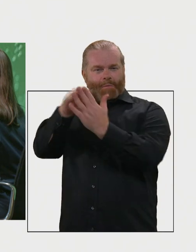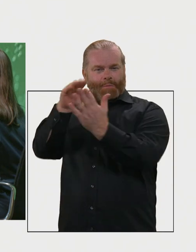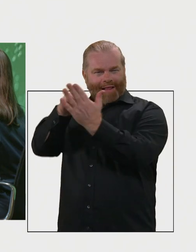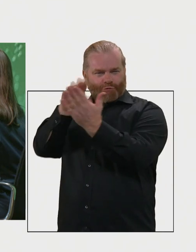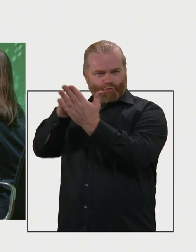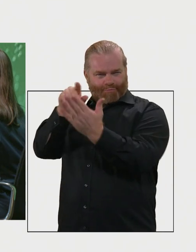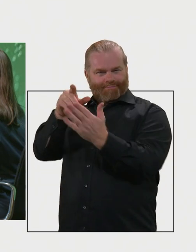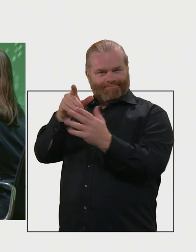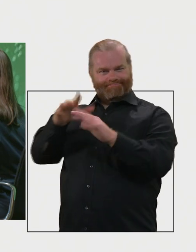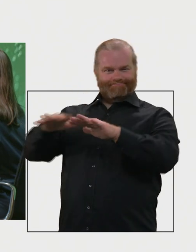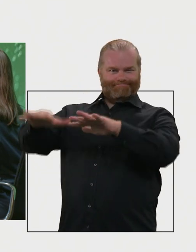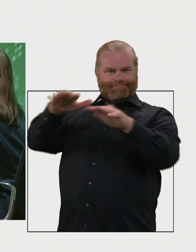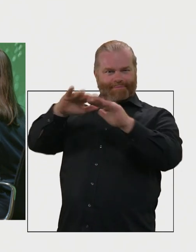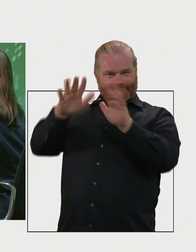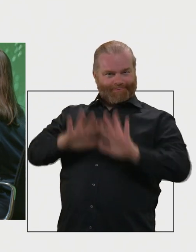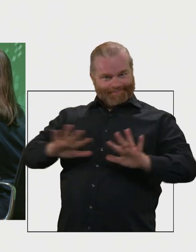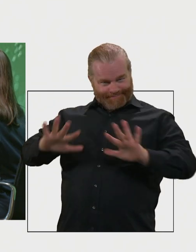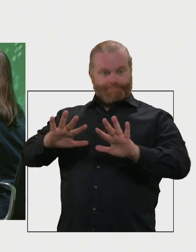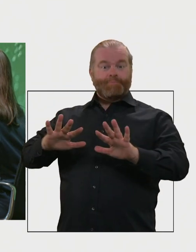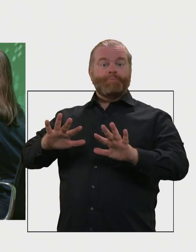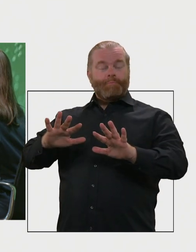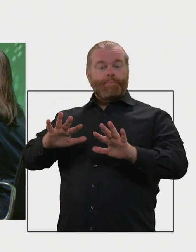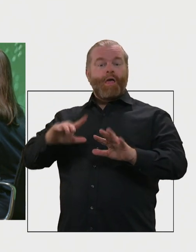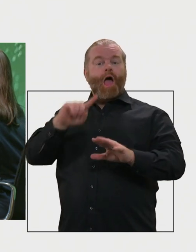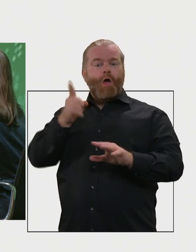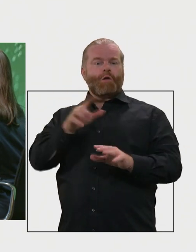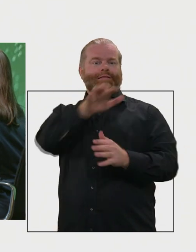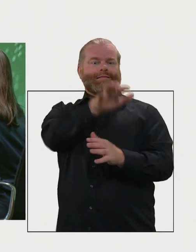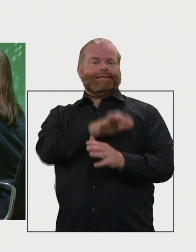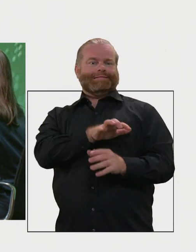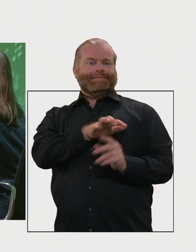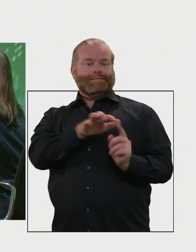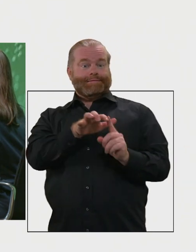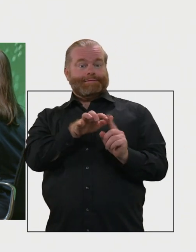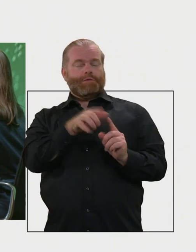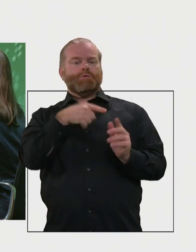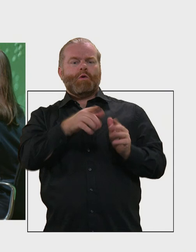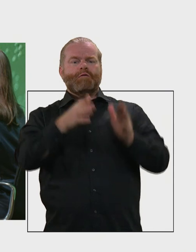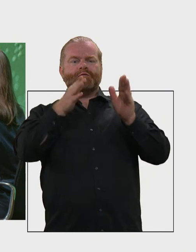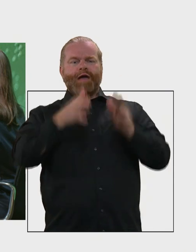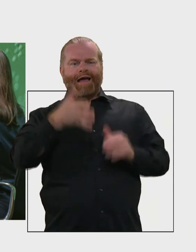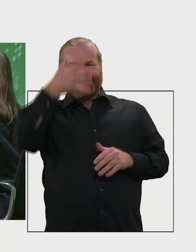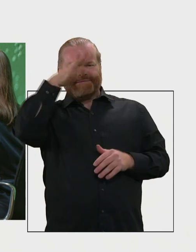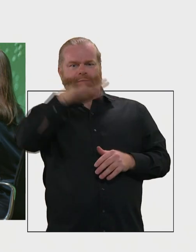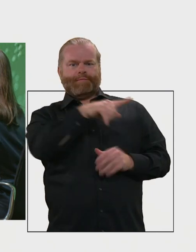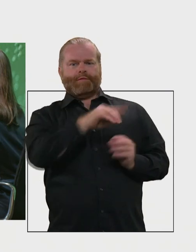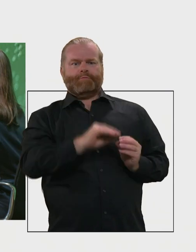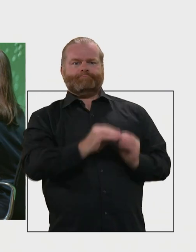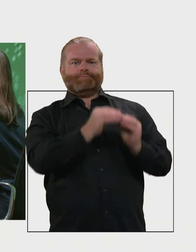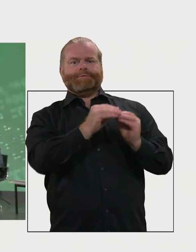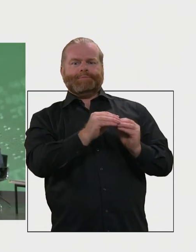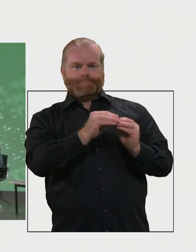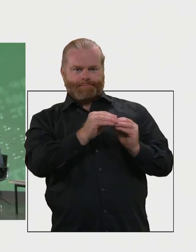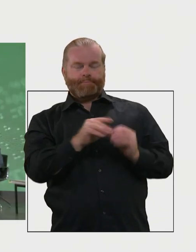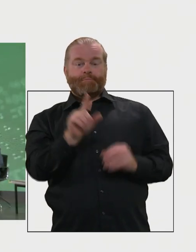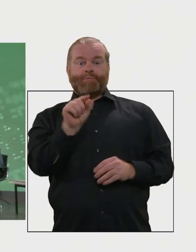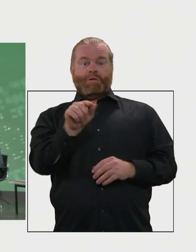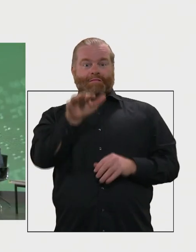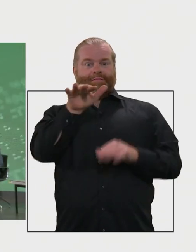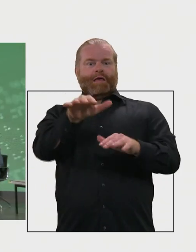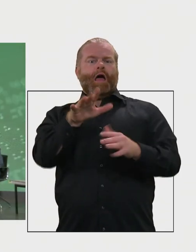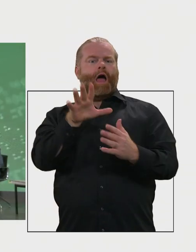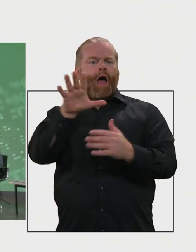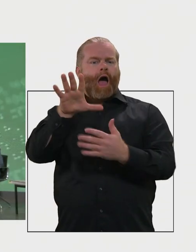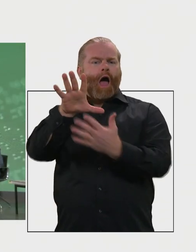Humboldt-Forum erstellt worden sind. Und normalerweise ist es kein Problem. Also du hast eine Abbildung und du hast einen Text dazu. Hier kommt die Besonderheit dazu, dass